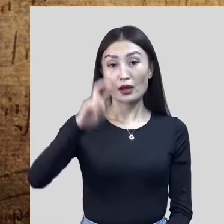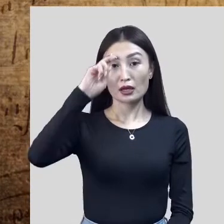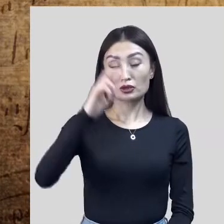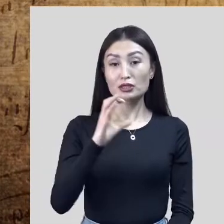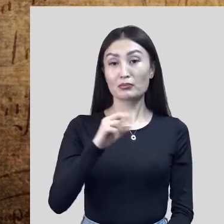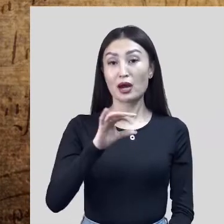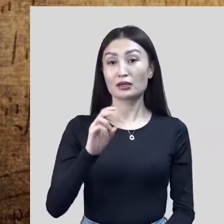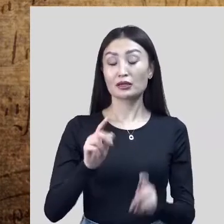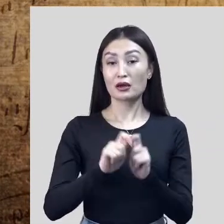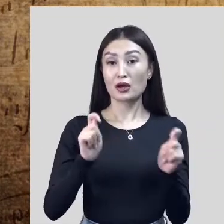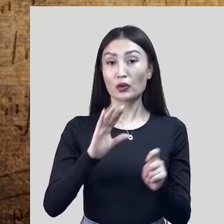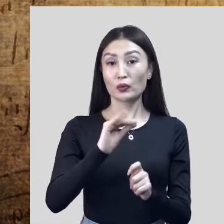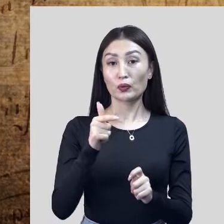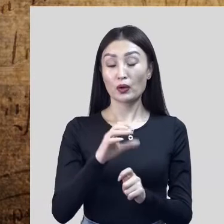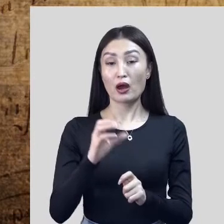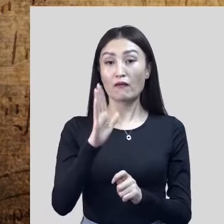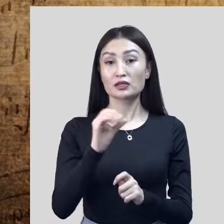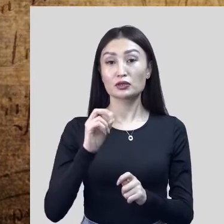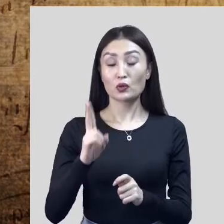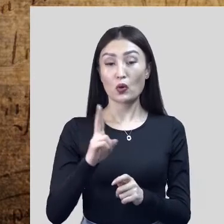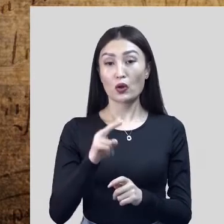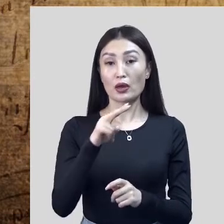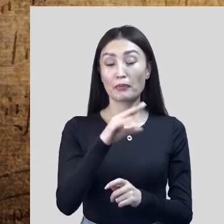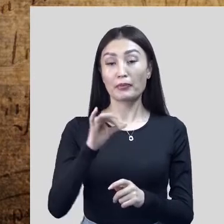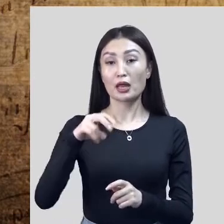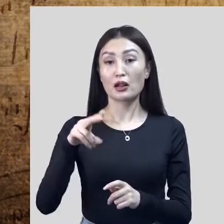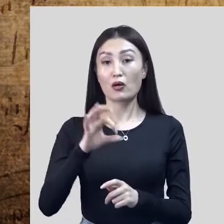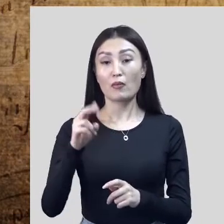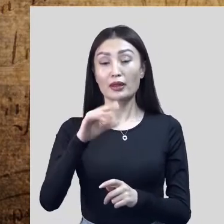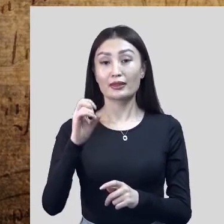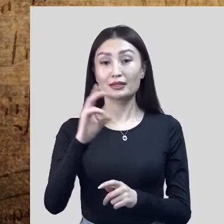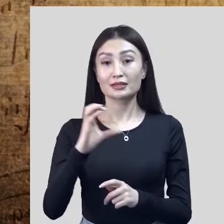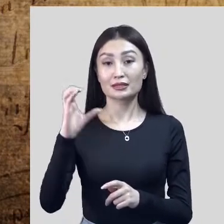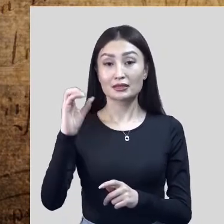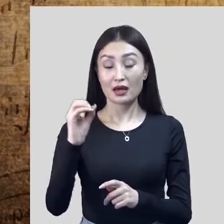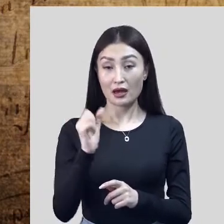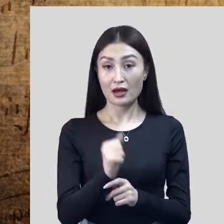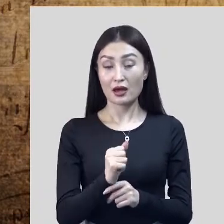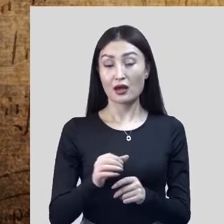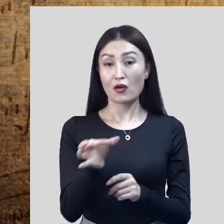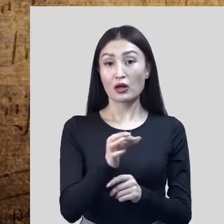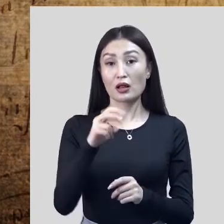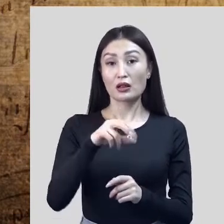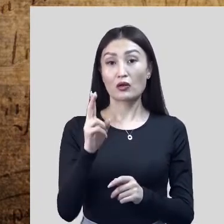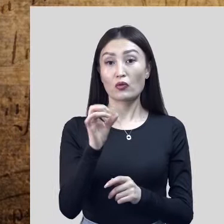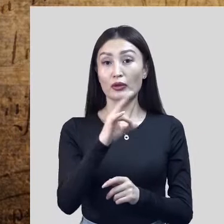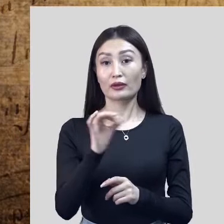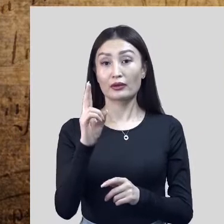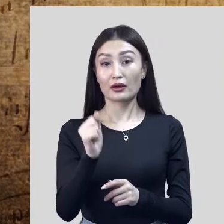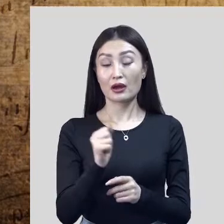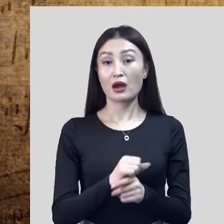Государство Спарта образовалось на юго-востоке Пелопоннеса в области Лаконика, 7 век до